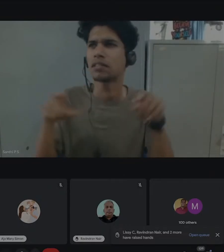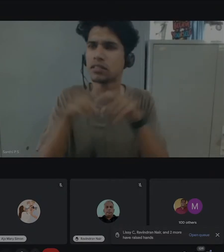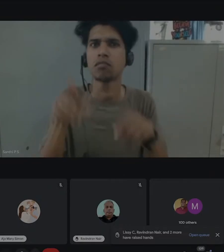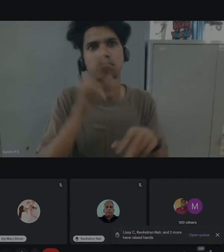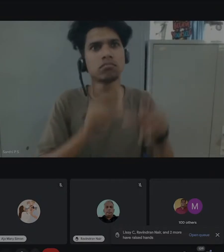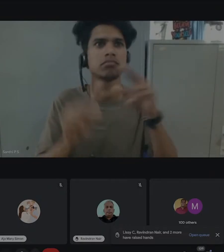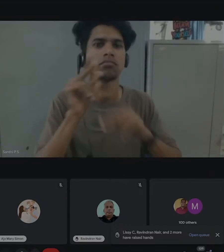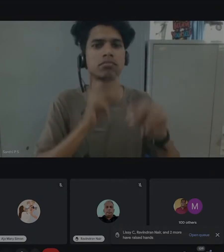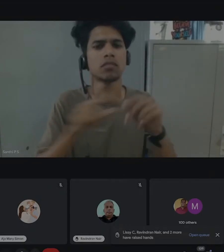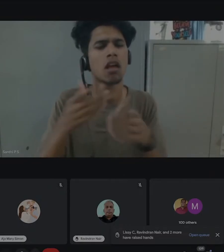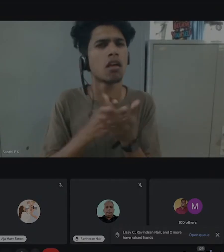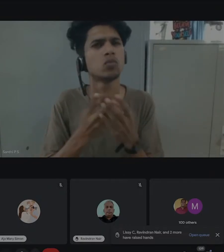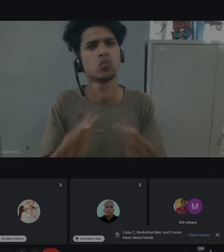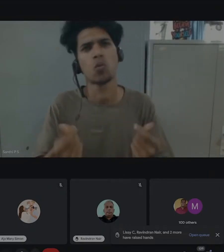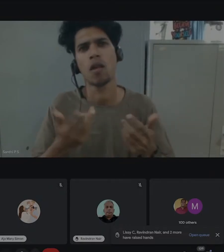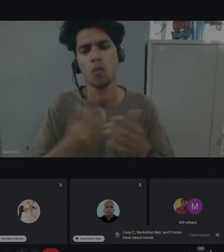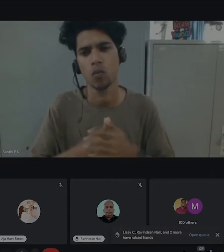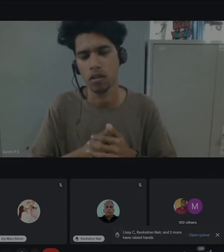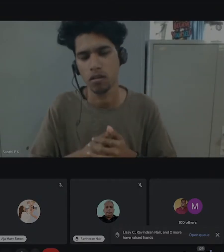അശ്വതി മാഡം ആൻസർ ചെയ്യുന്നതാണ്.